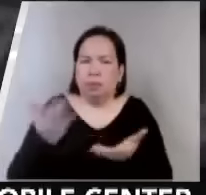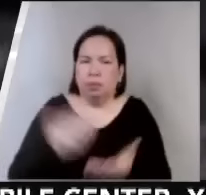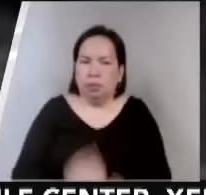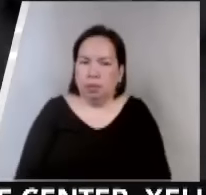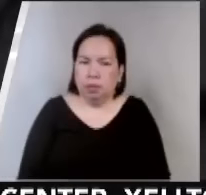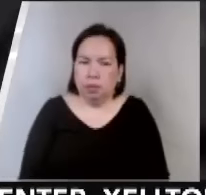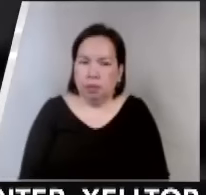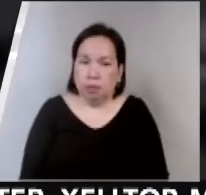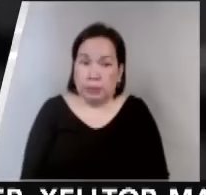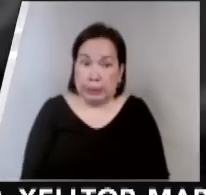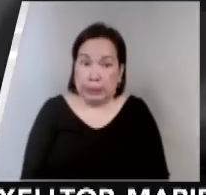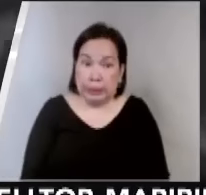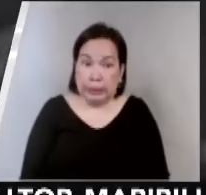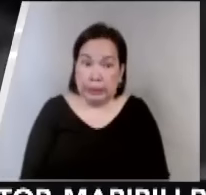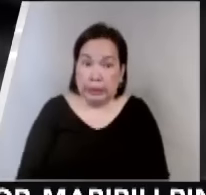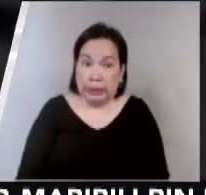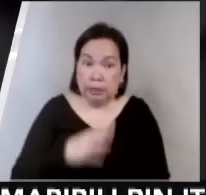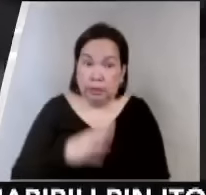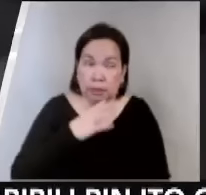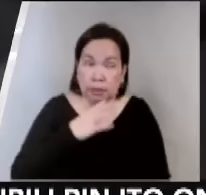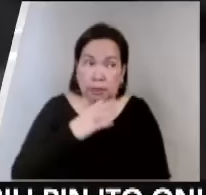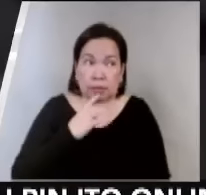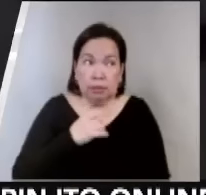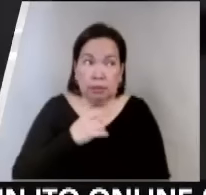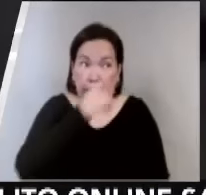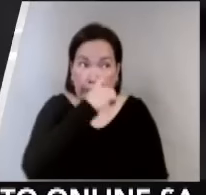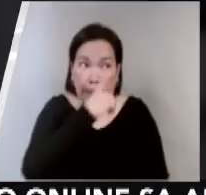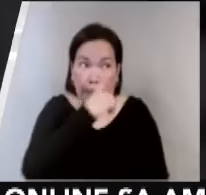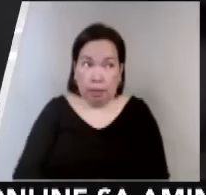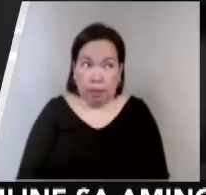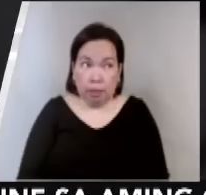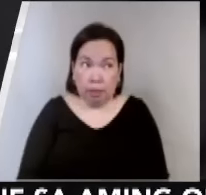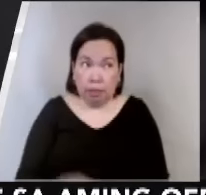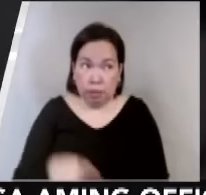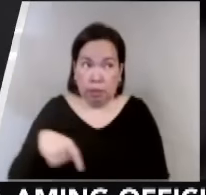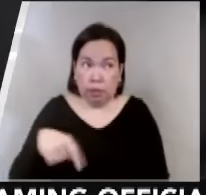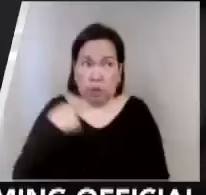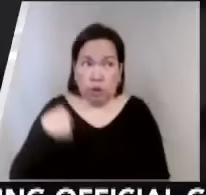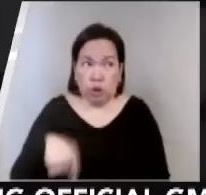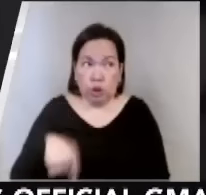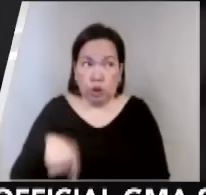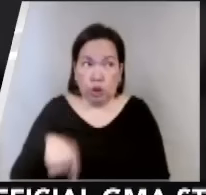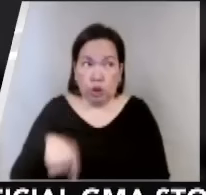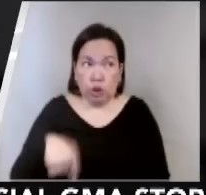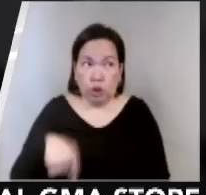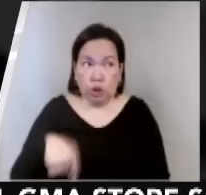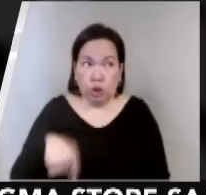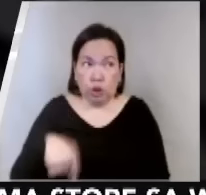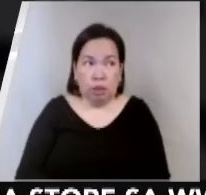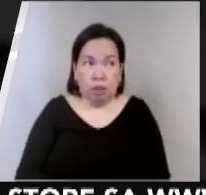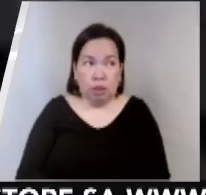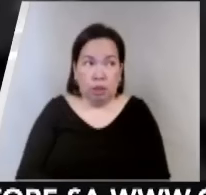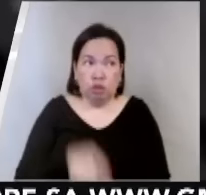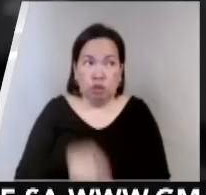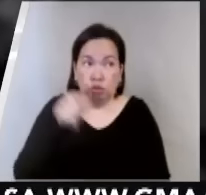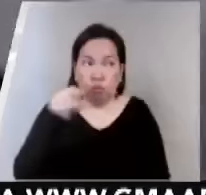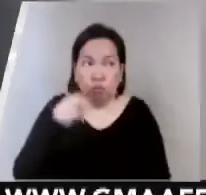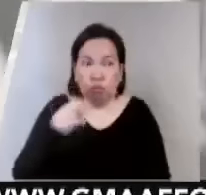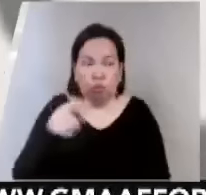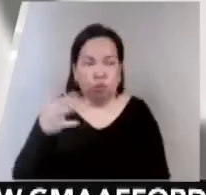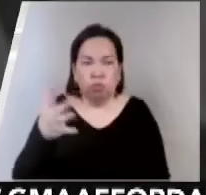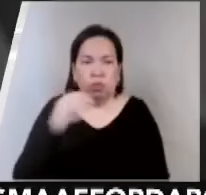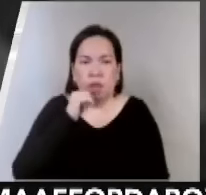this is China Coast Guard 5901. Your vessel sailing in this area is illegal. Please leave this area